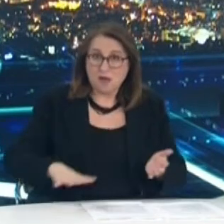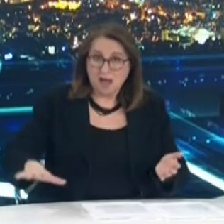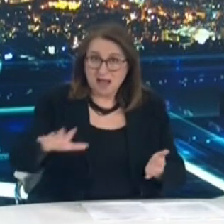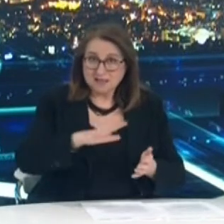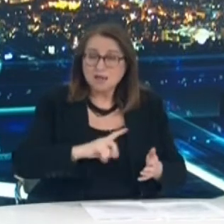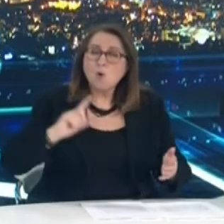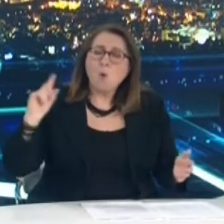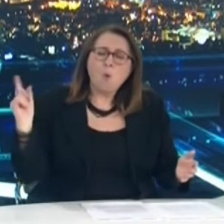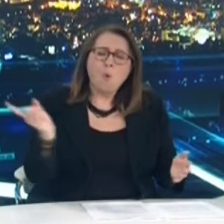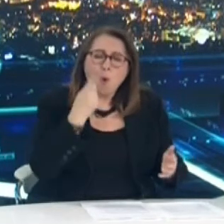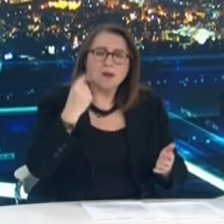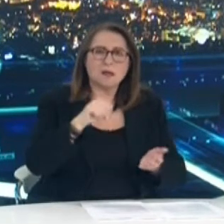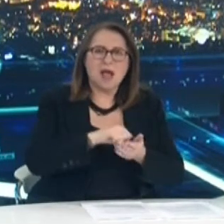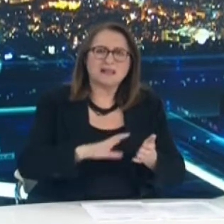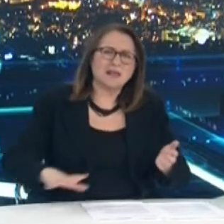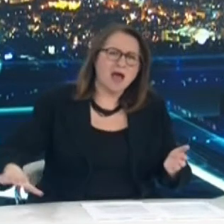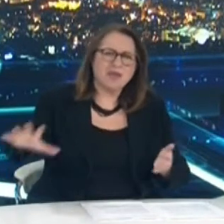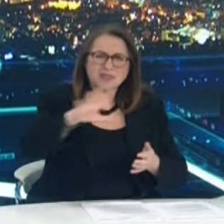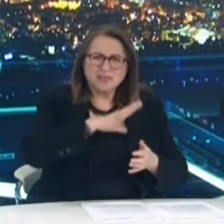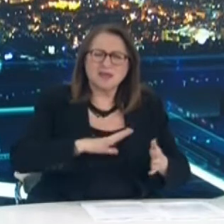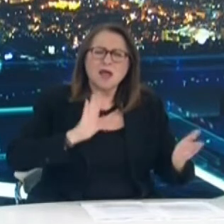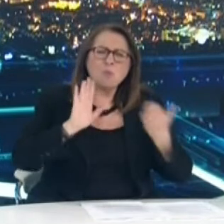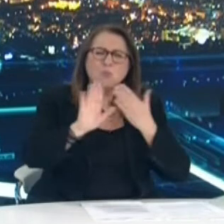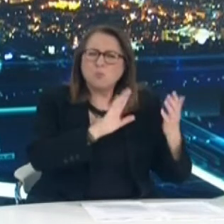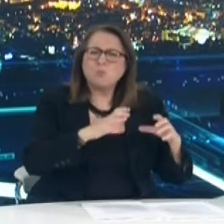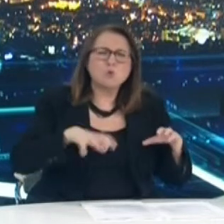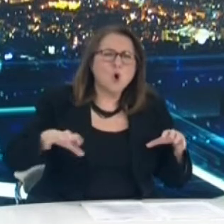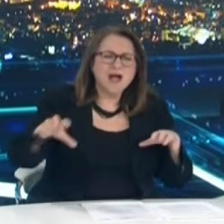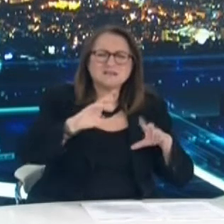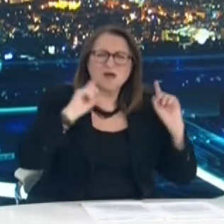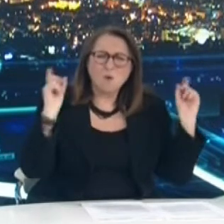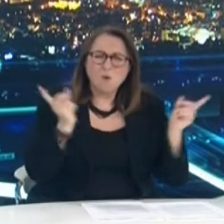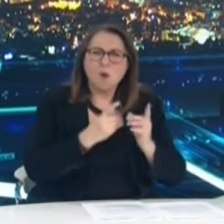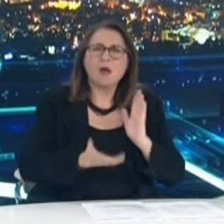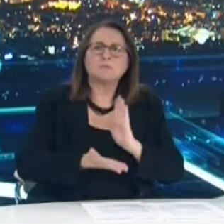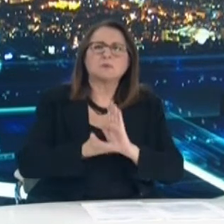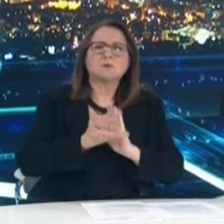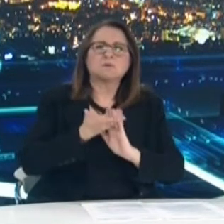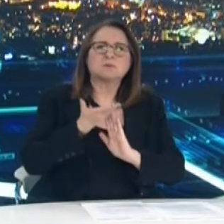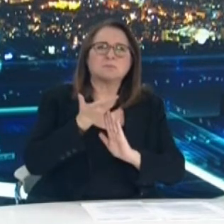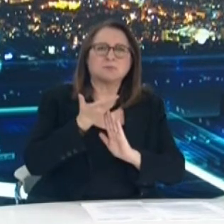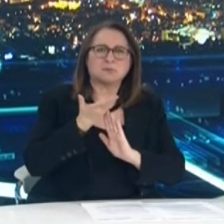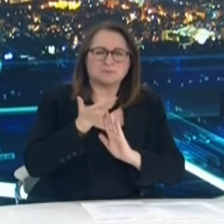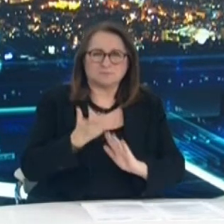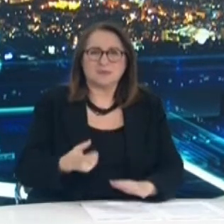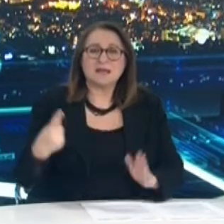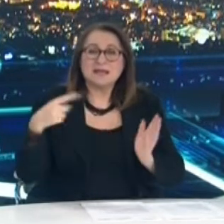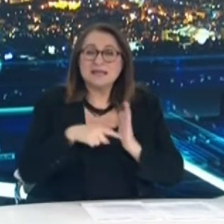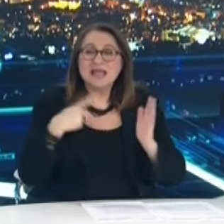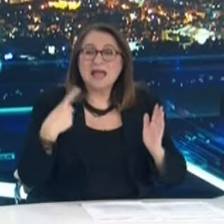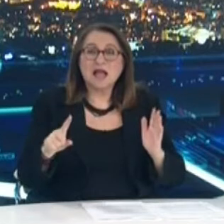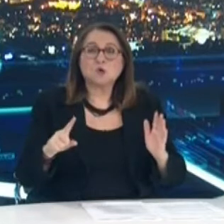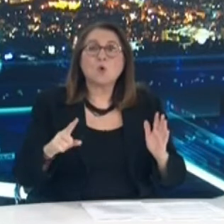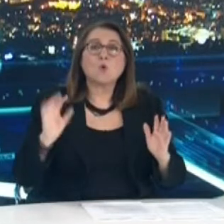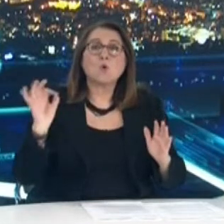τις γειτονιές, με περισσότερο από 8.100 κρούσματα ενεργά στο τελευταίο 15 ημέρο. Το επιδημιολογικό φορτίο